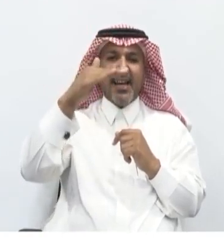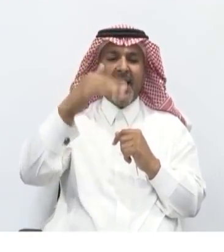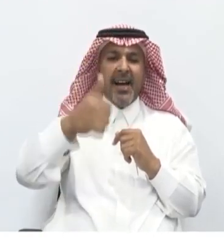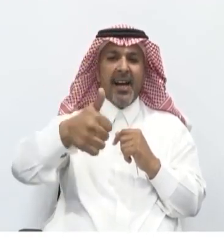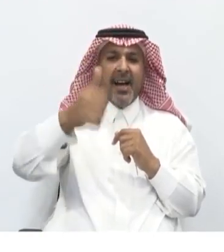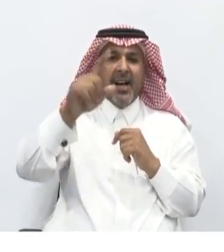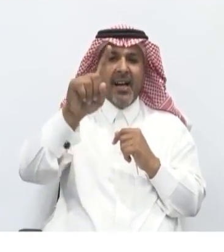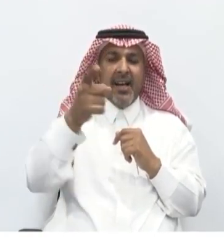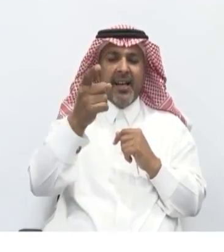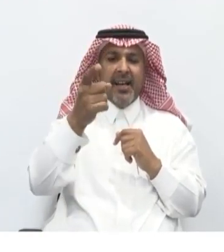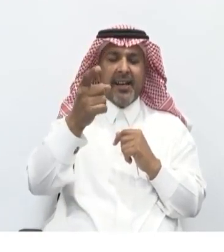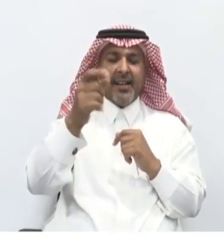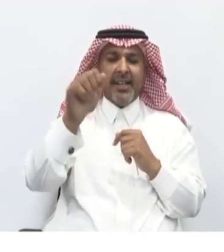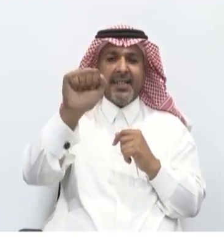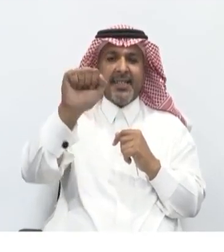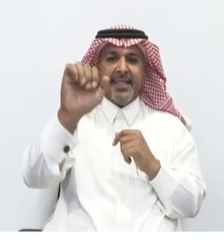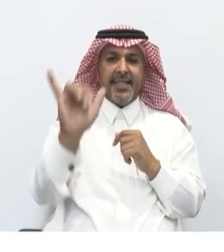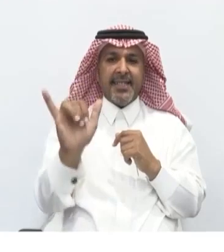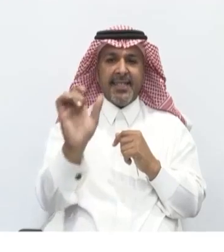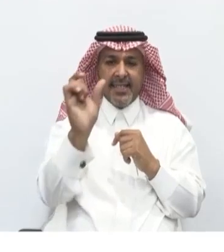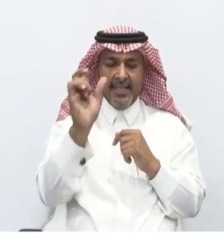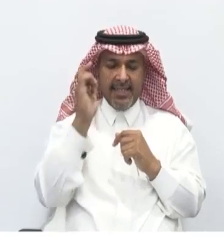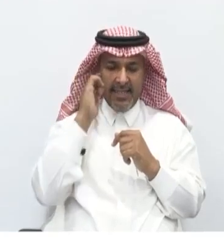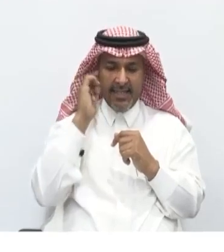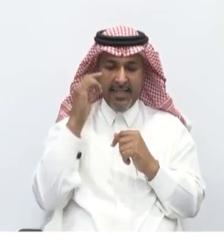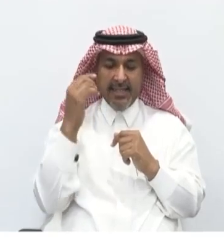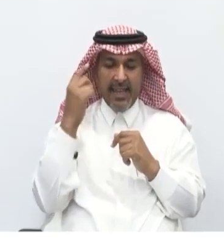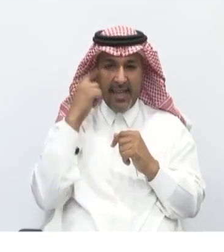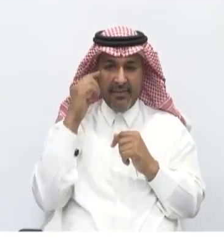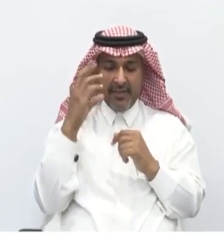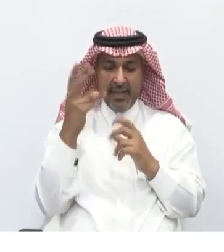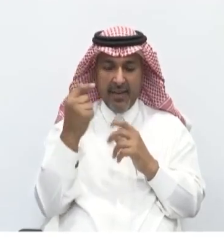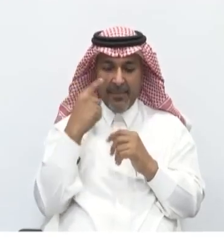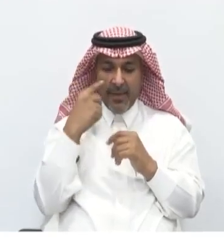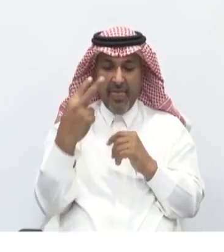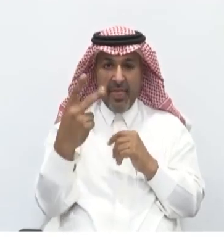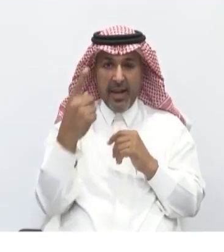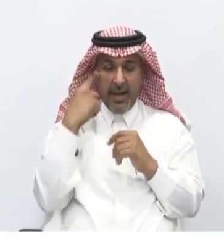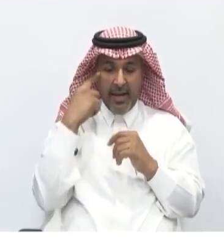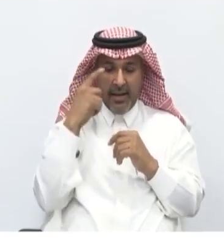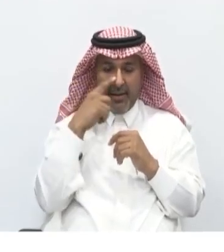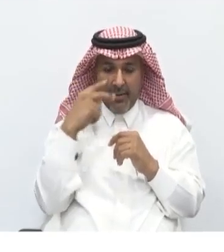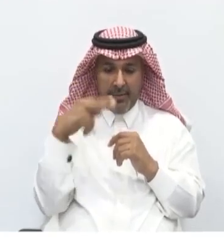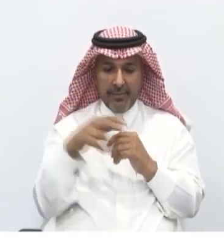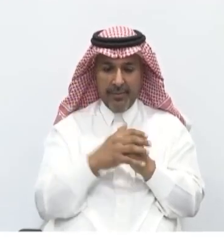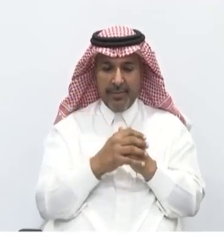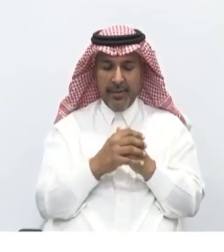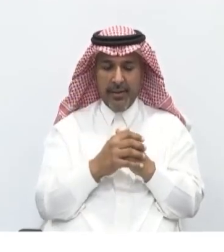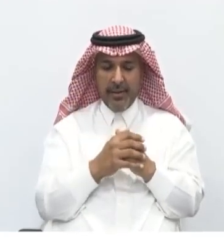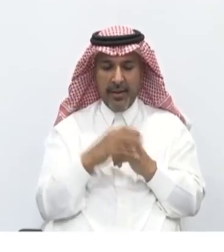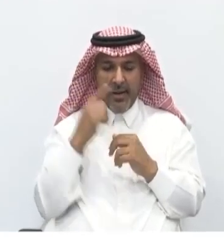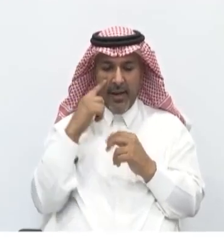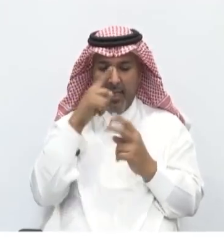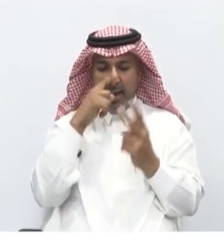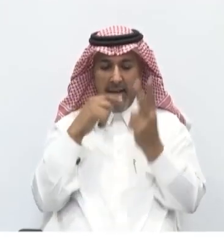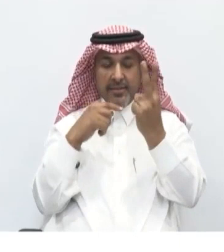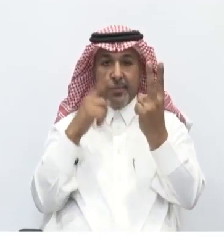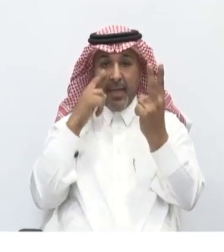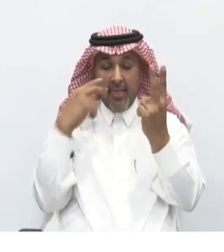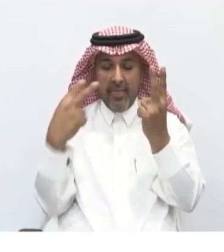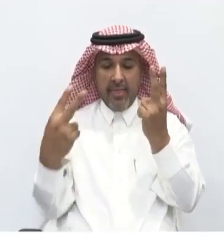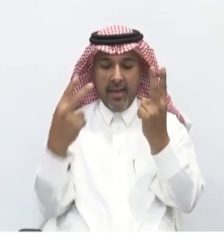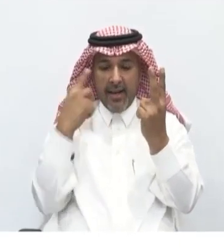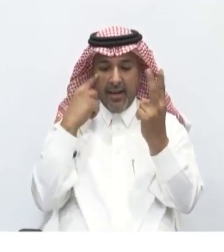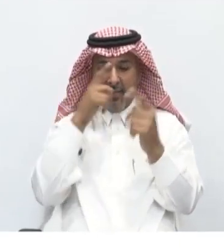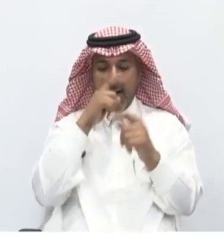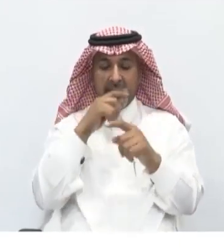بالكلور لانه الصيغه هنا ثابته لا تتغير فاذا قلت انه اثنان كلور ساقوم بالضرب